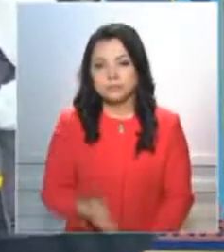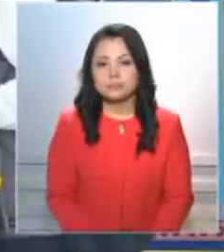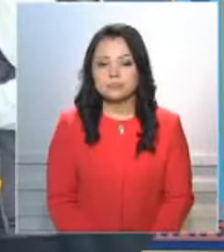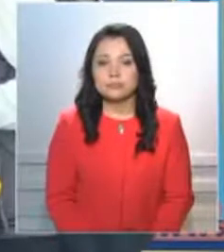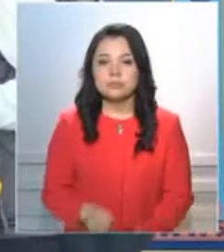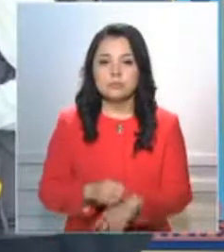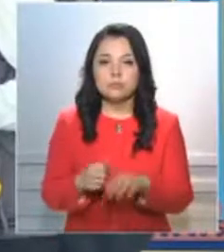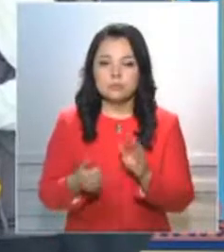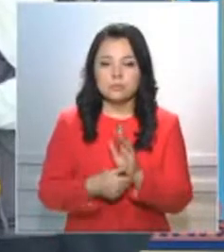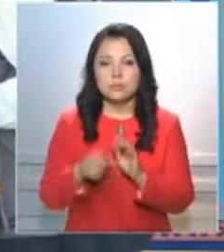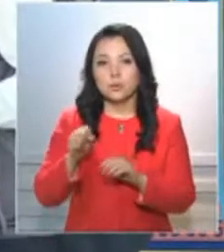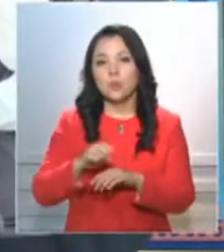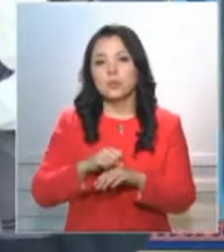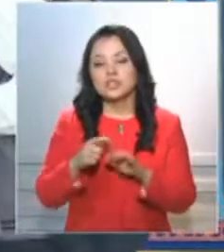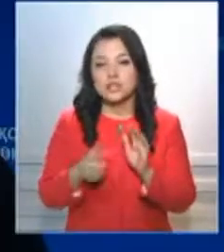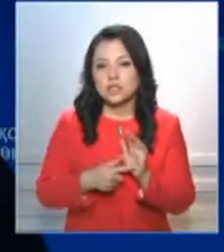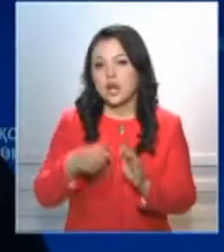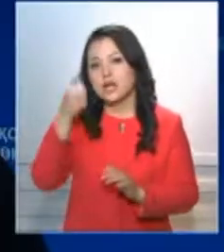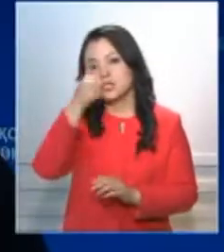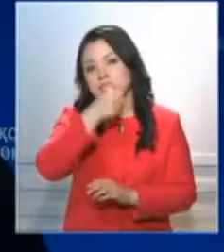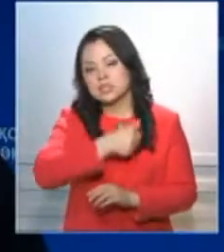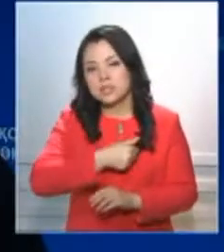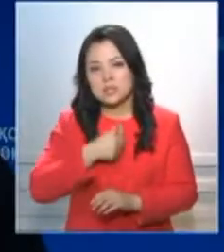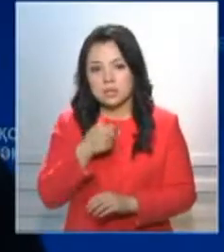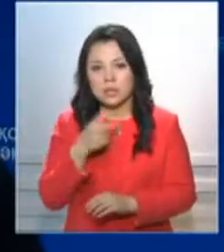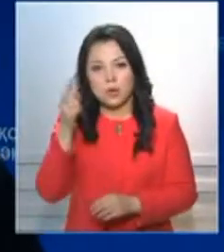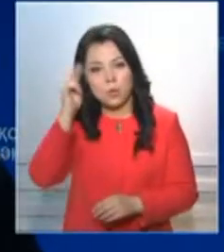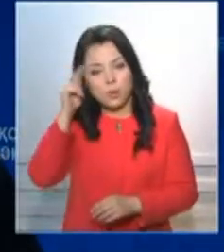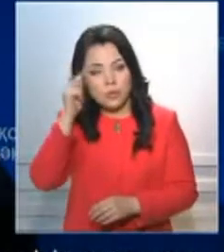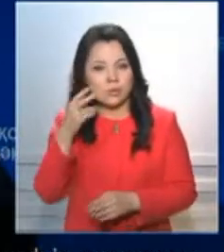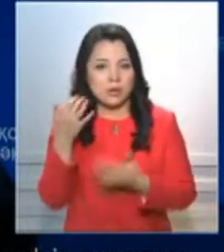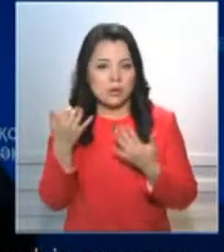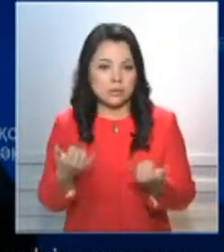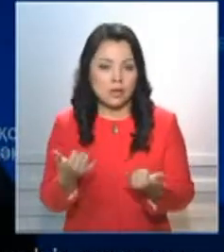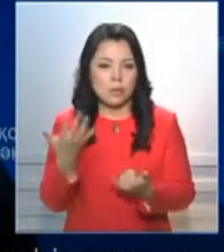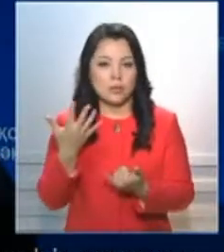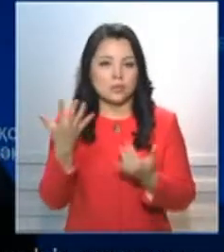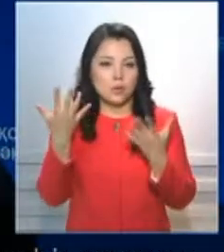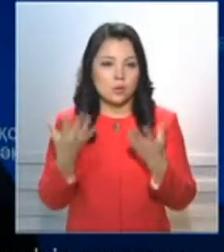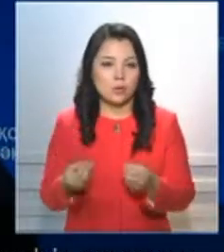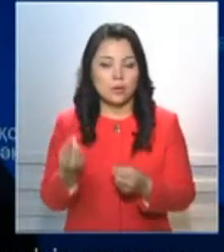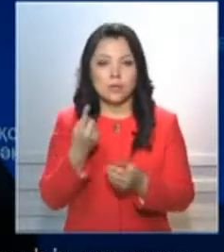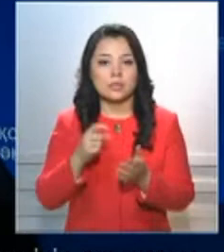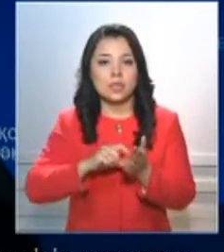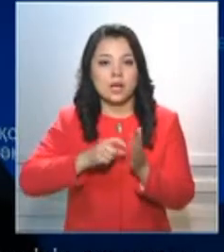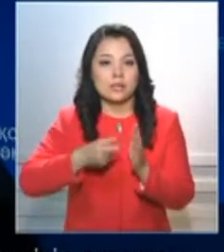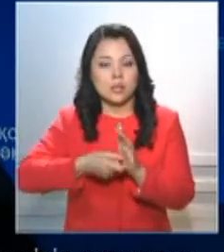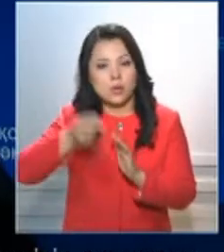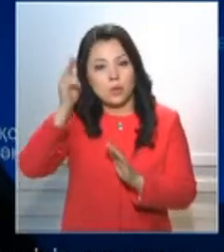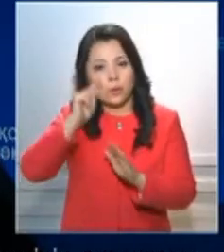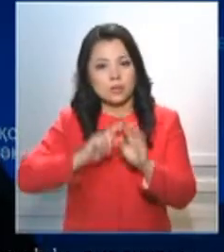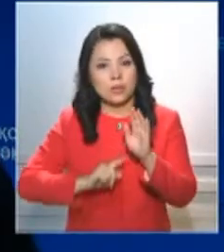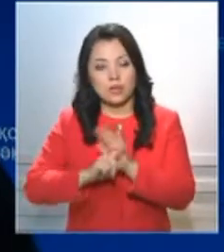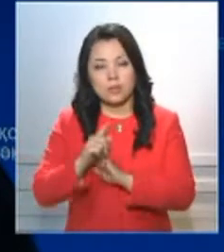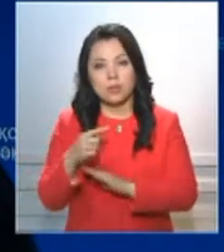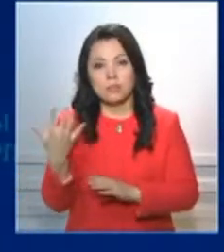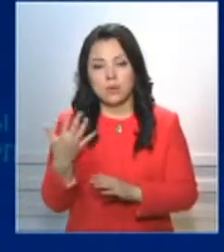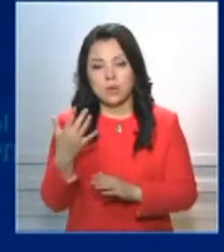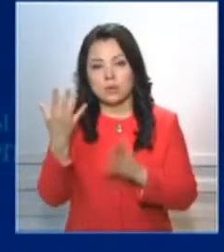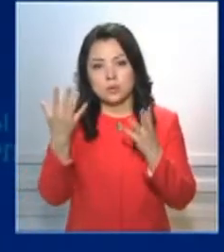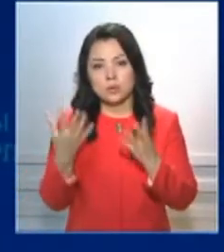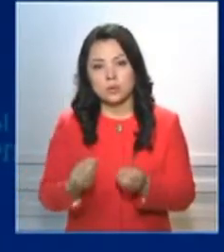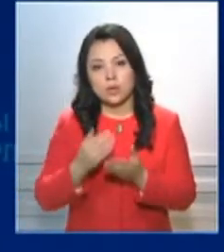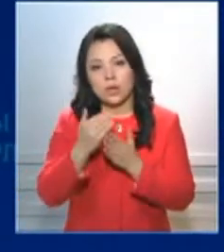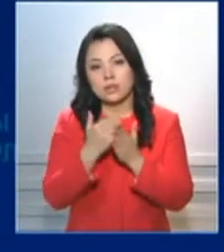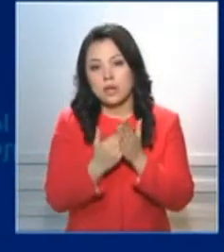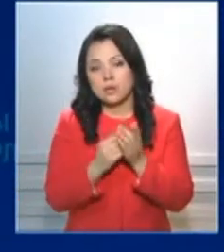16-17 оқу жылында 5 күндік барлық мектептер, бірінші сыныбы бар мектептердің барлығы 5 күндікке көшеді.